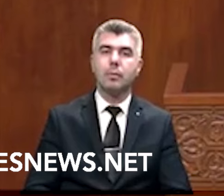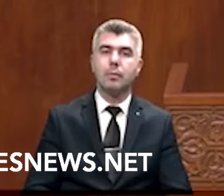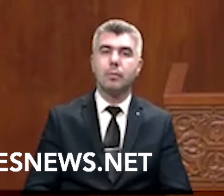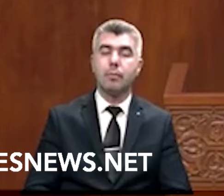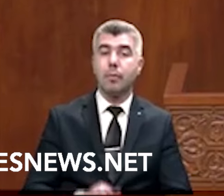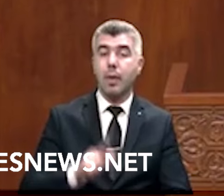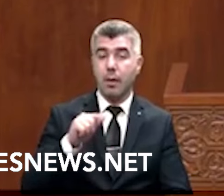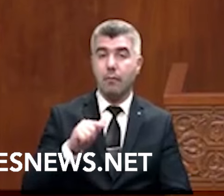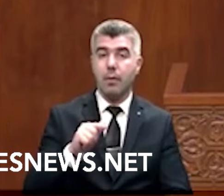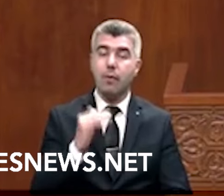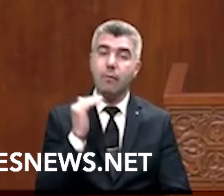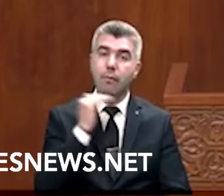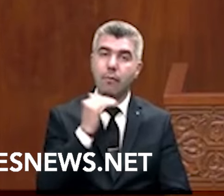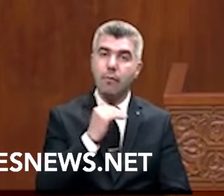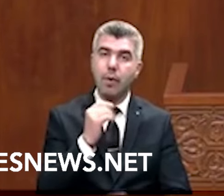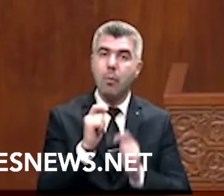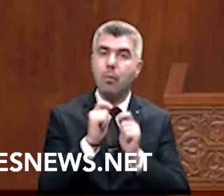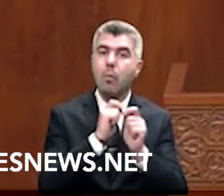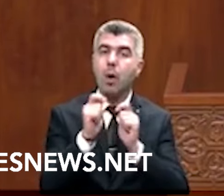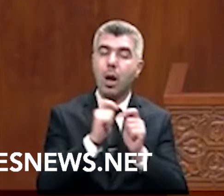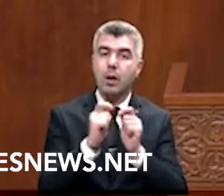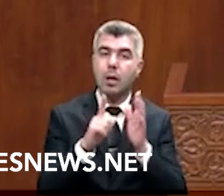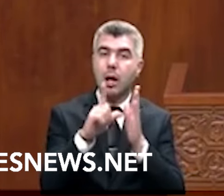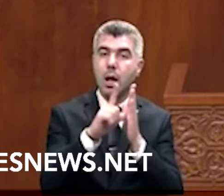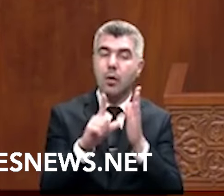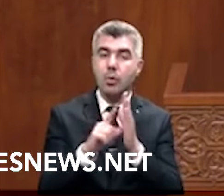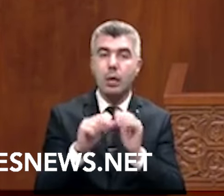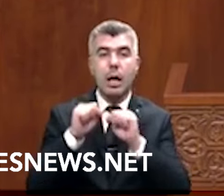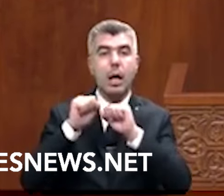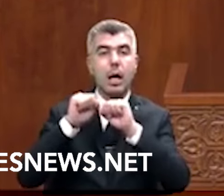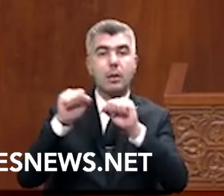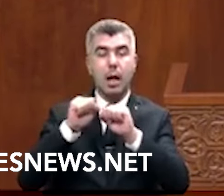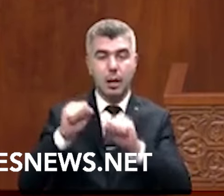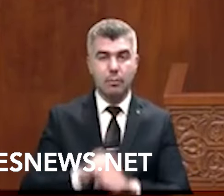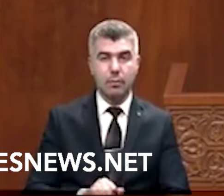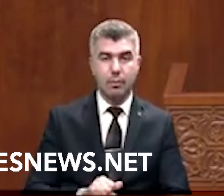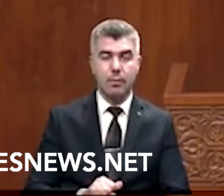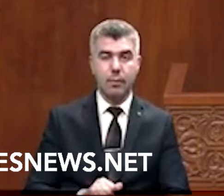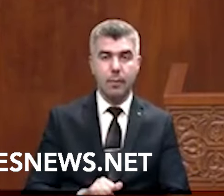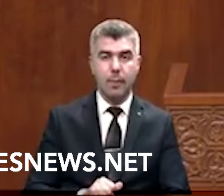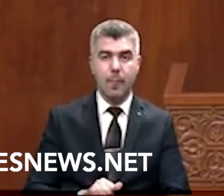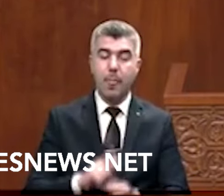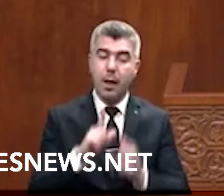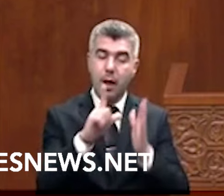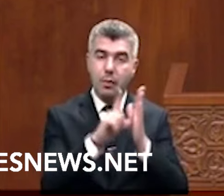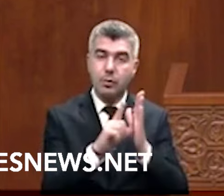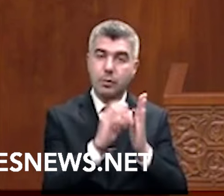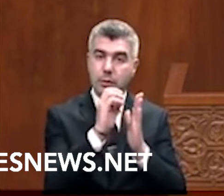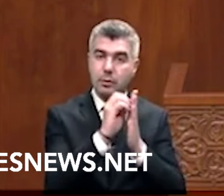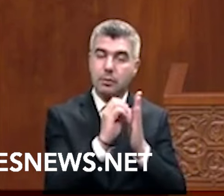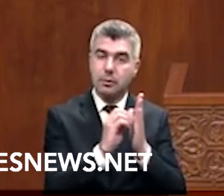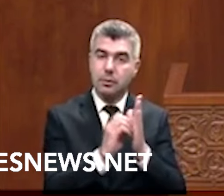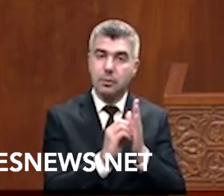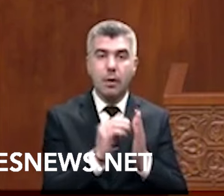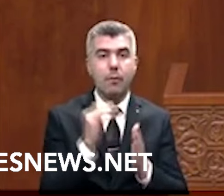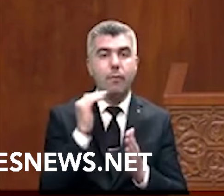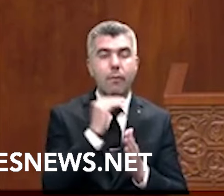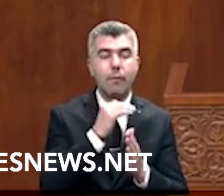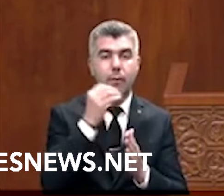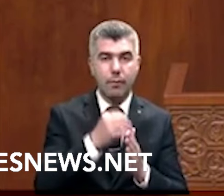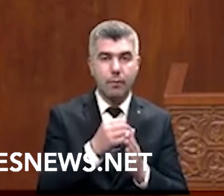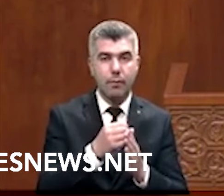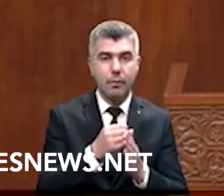نطالب بالتسريع الفوري مناقشه القانون التنظيمي للاضراب ان هذا القانون التنظيمي يكتسي طابعا استعجاليا